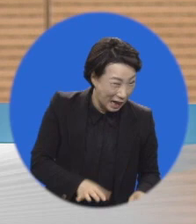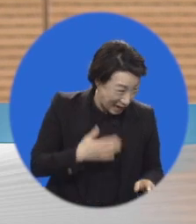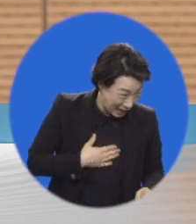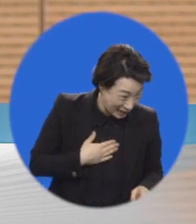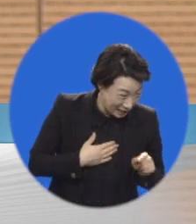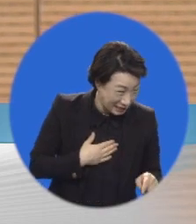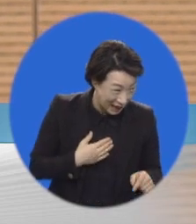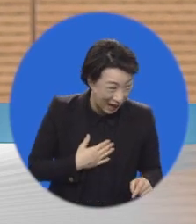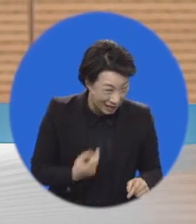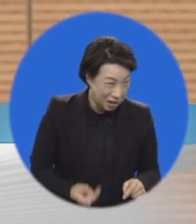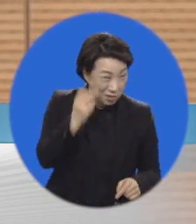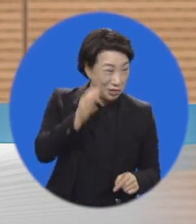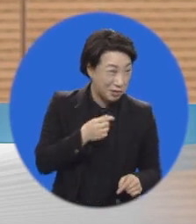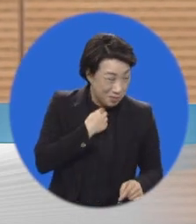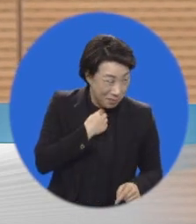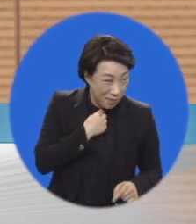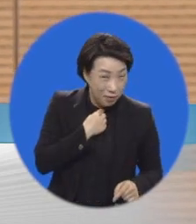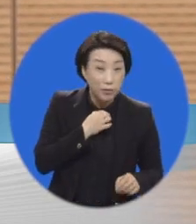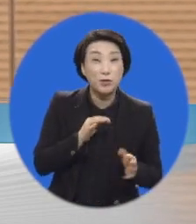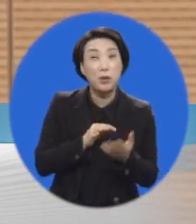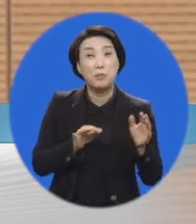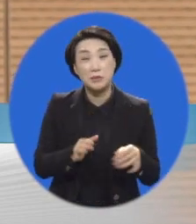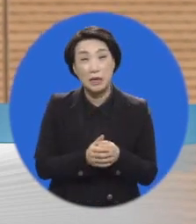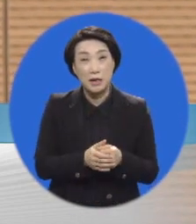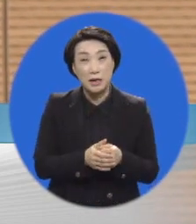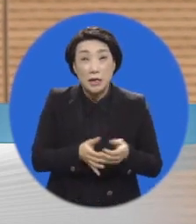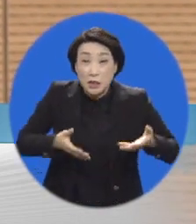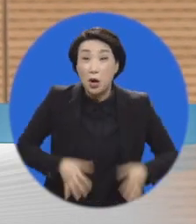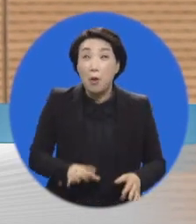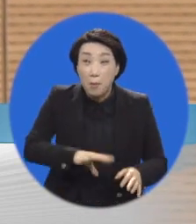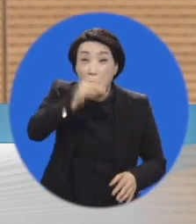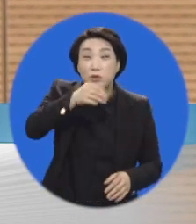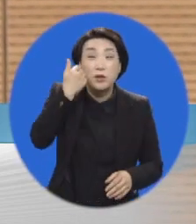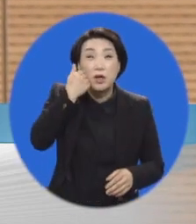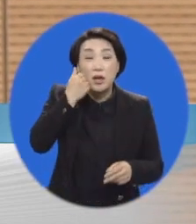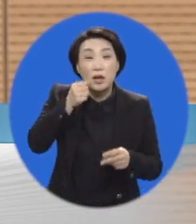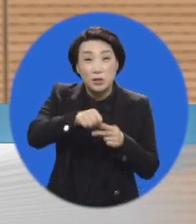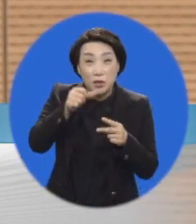되지. 뱃속에서 누가 먼저 나오느냐가 문제가 되니까.